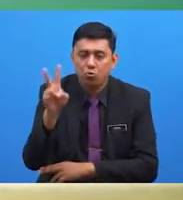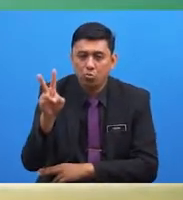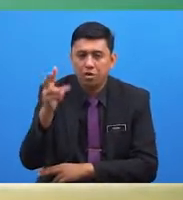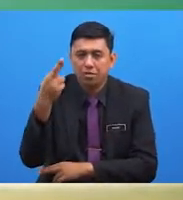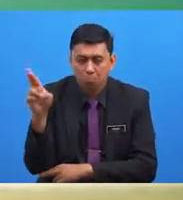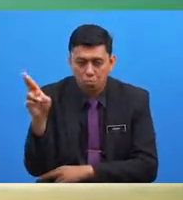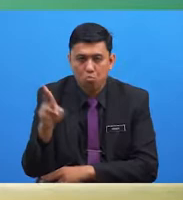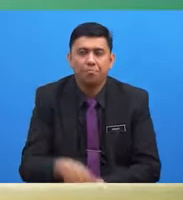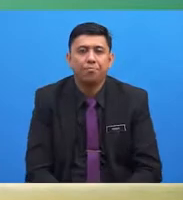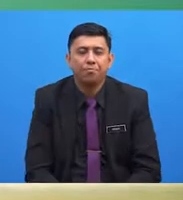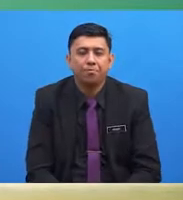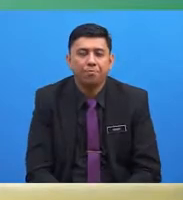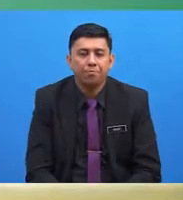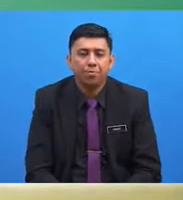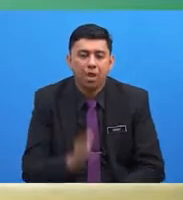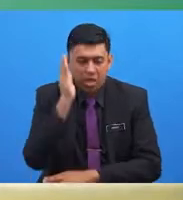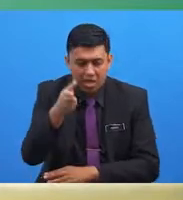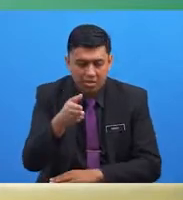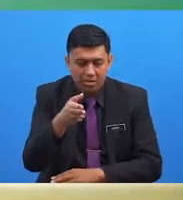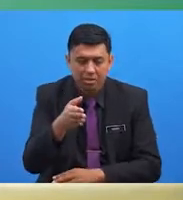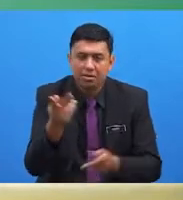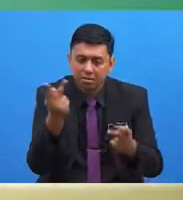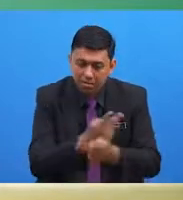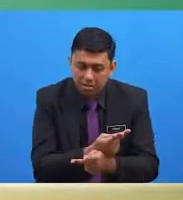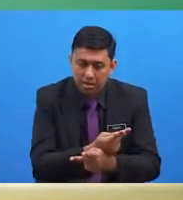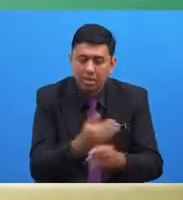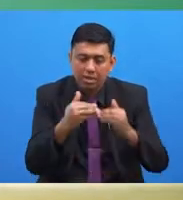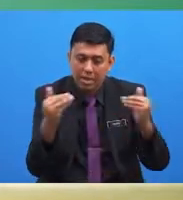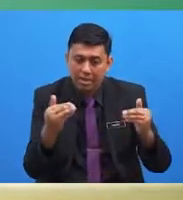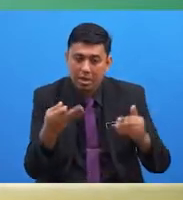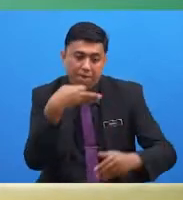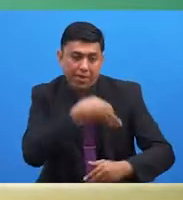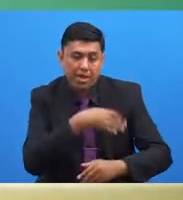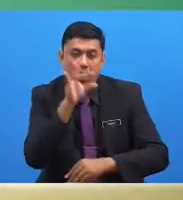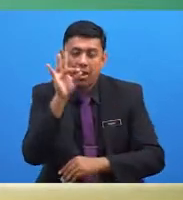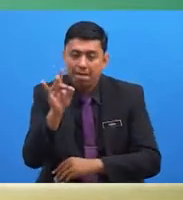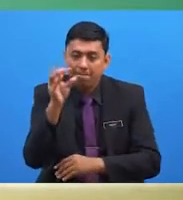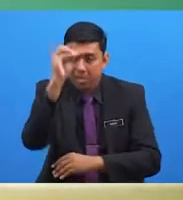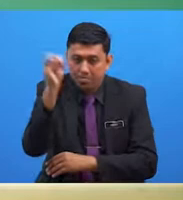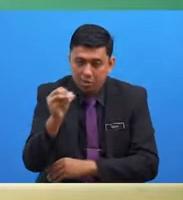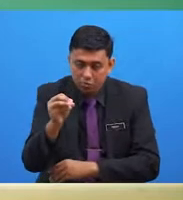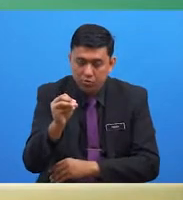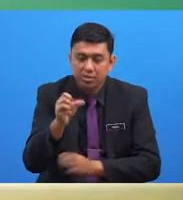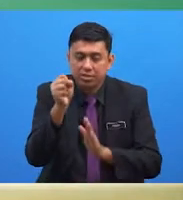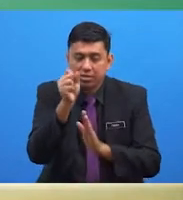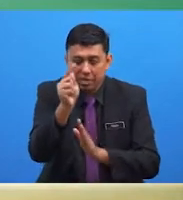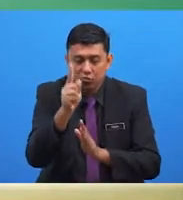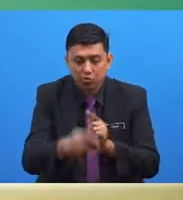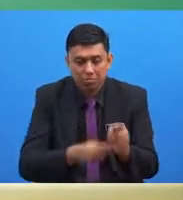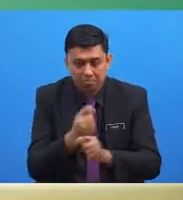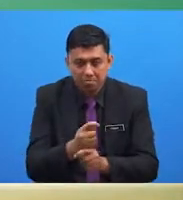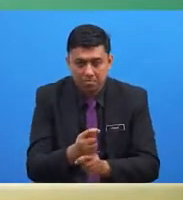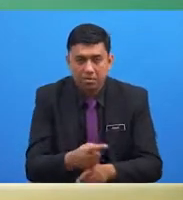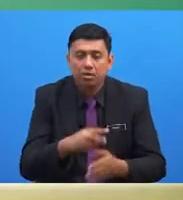RM22,000 dalam imbangan duga akan didarabkan dengan kadar faedah 8% setahun, menjadikan